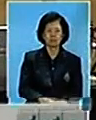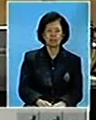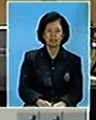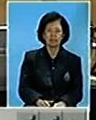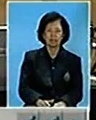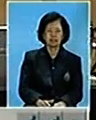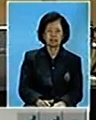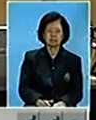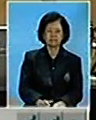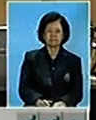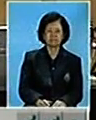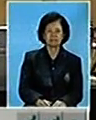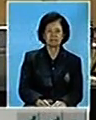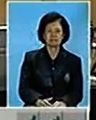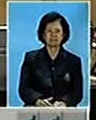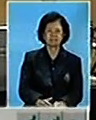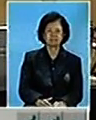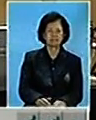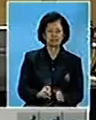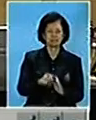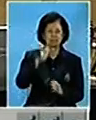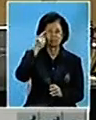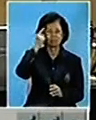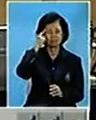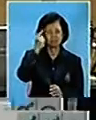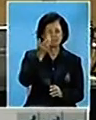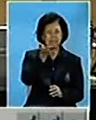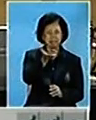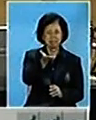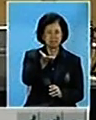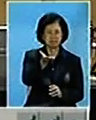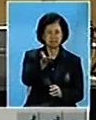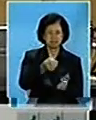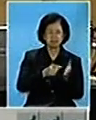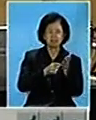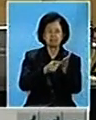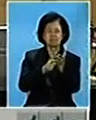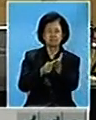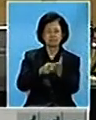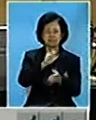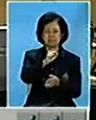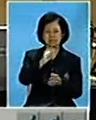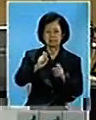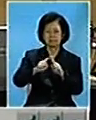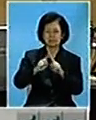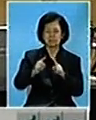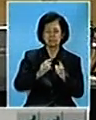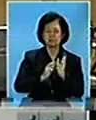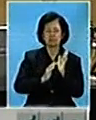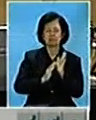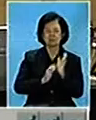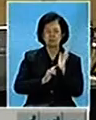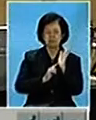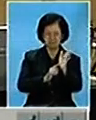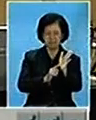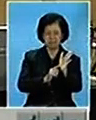ความเห็นของท่านวัชระที่บอกว่าการนำเสนอของท่านสมาชิกแต่ละท่านก็แสดงภูมิปัญญานั้นก็เรื่องจ